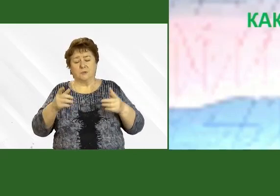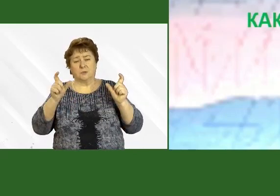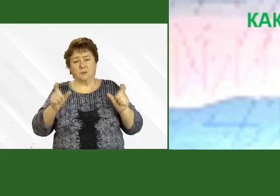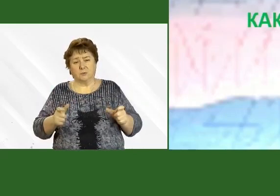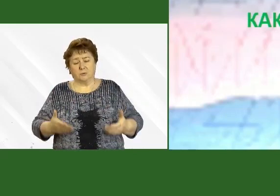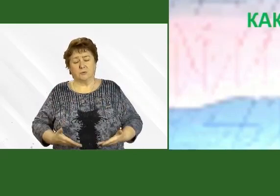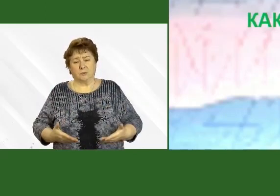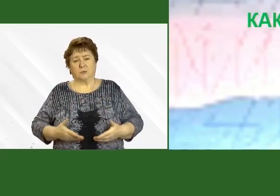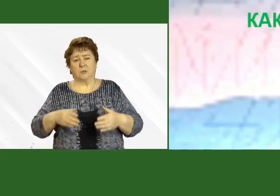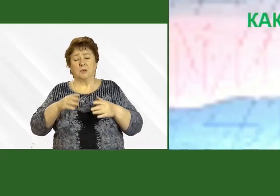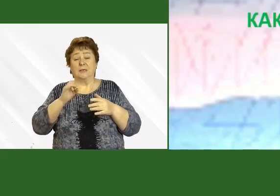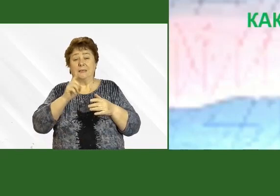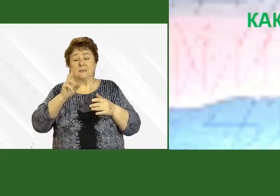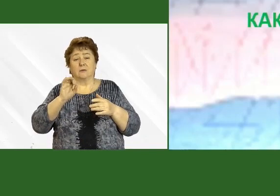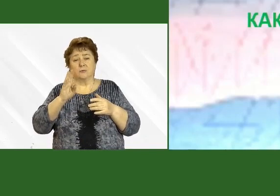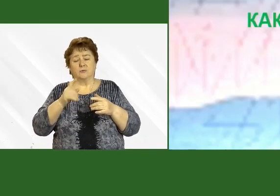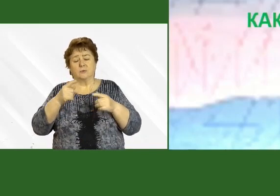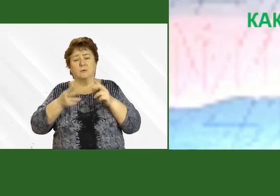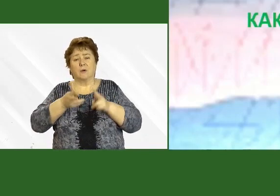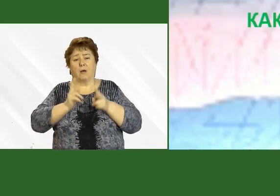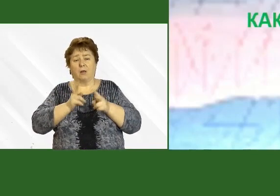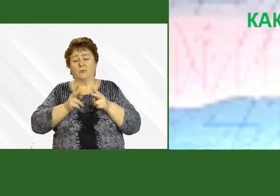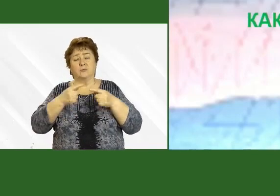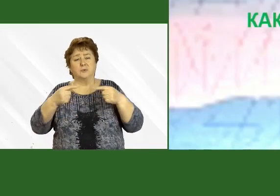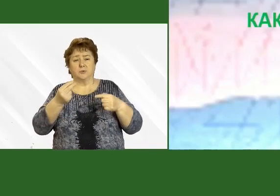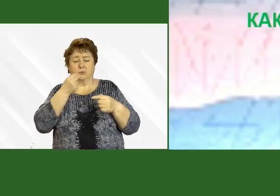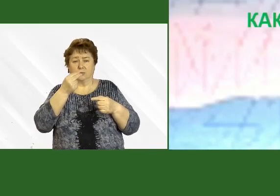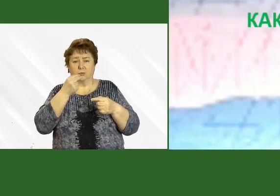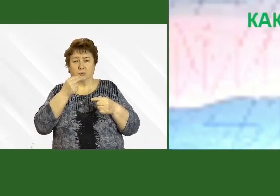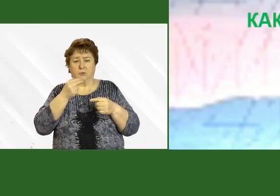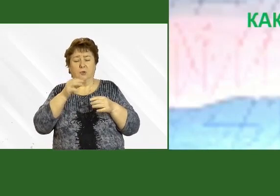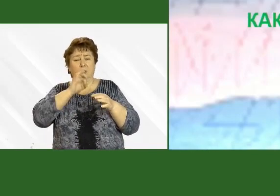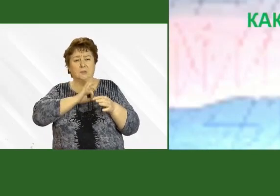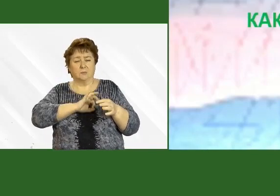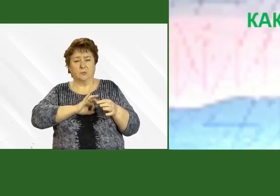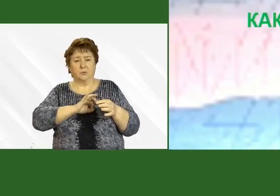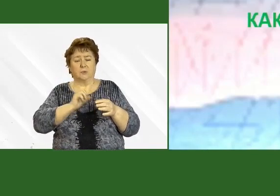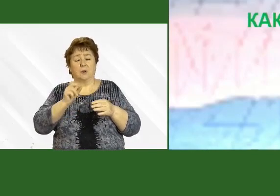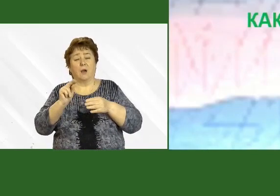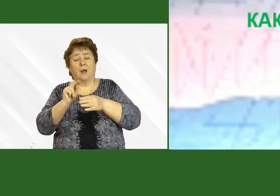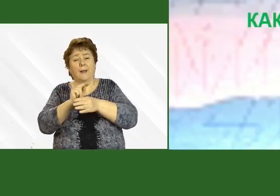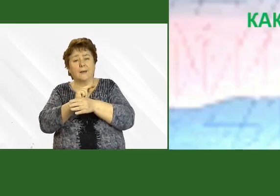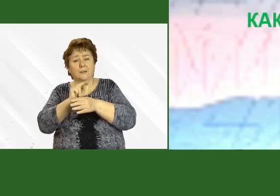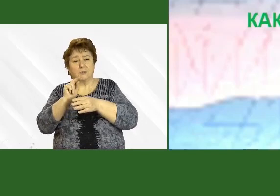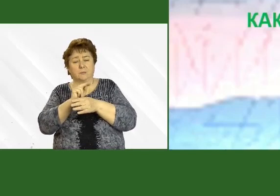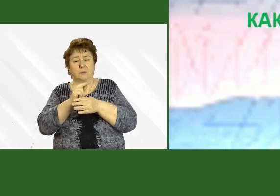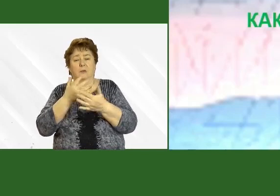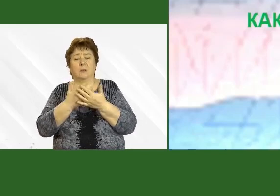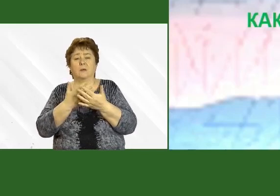из кактусов готовят различные кушанья а также используют как лечебное средство